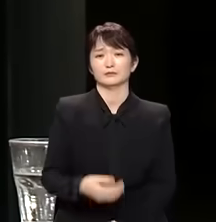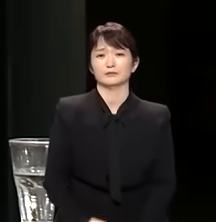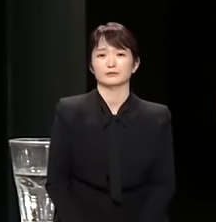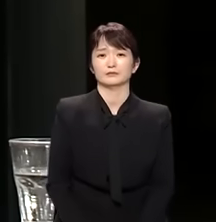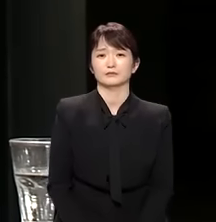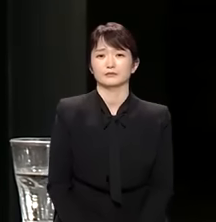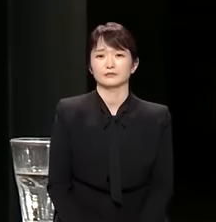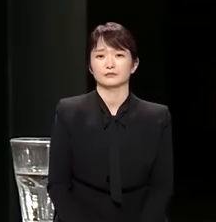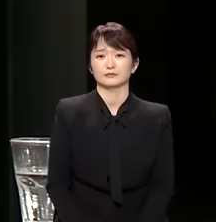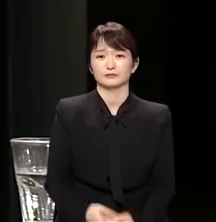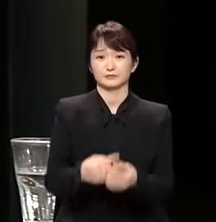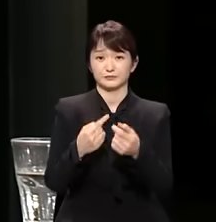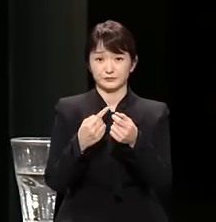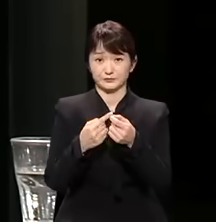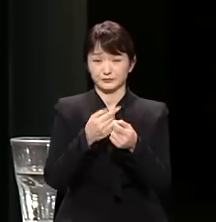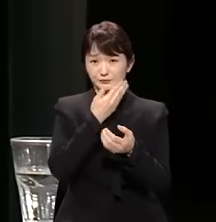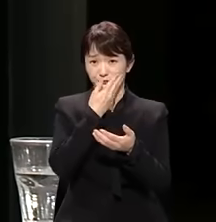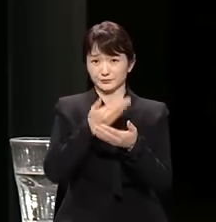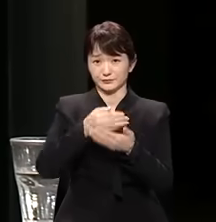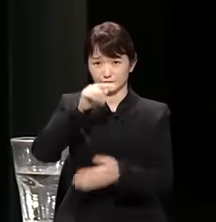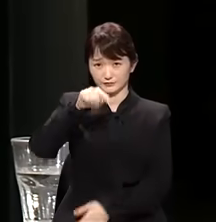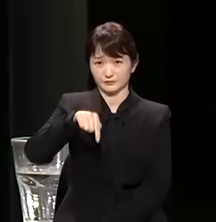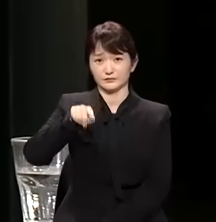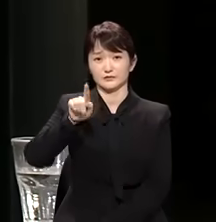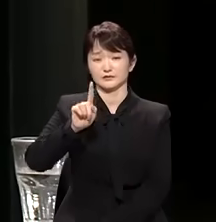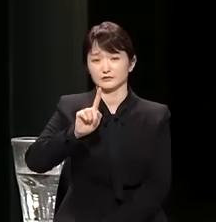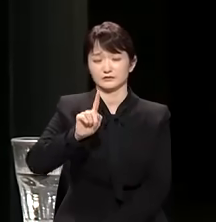아픈데요 첫 번째 사건 체크포인트